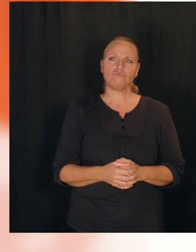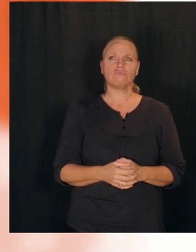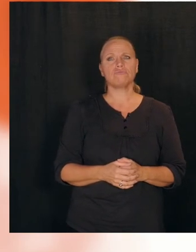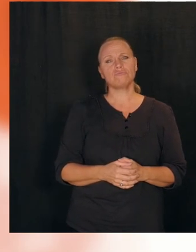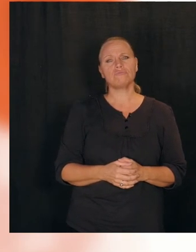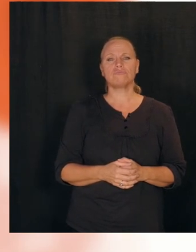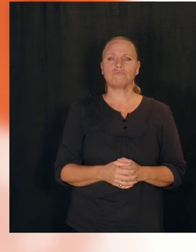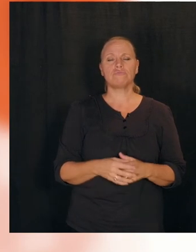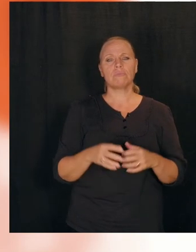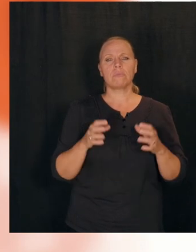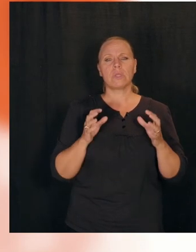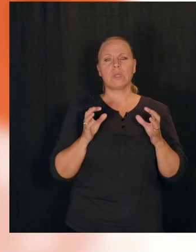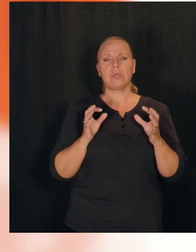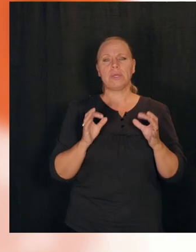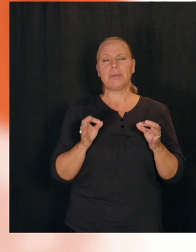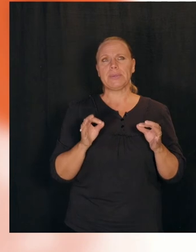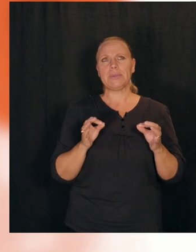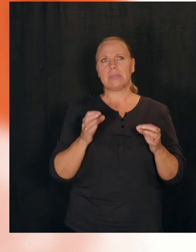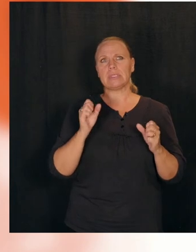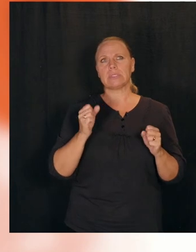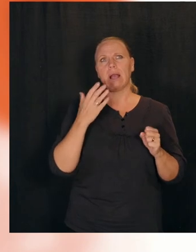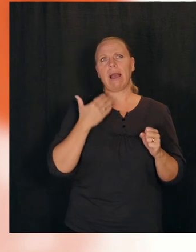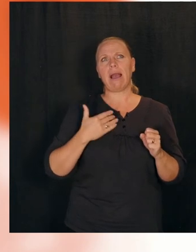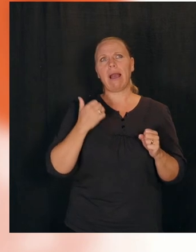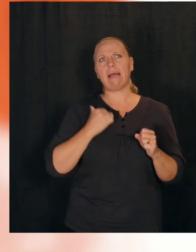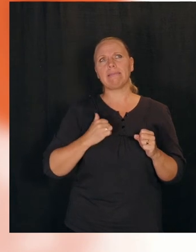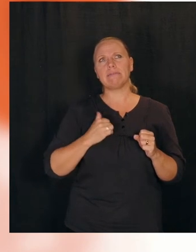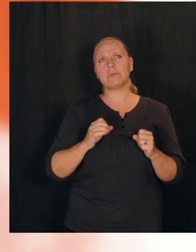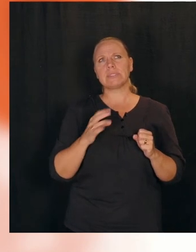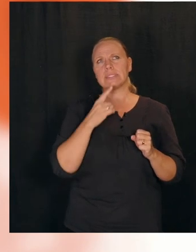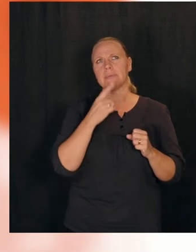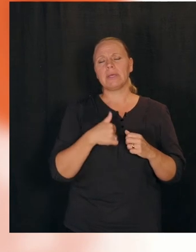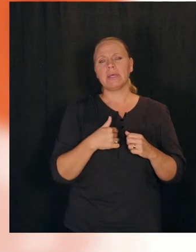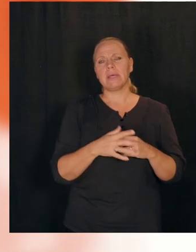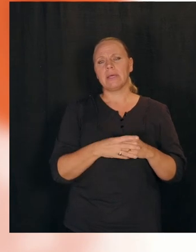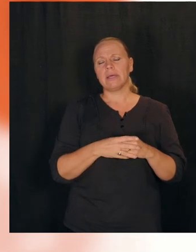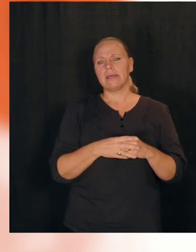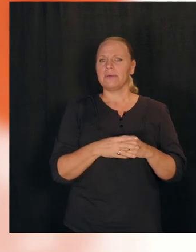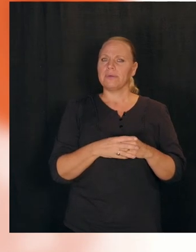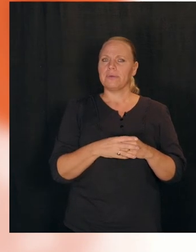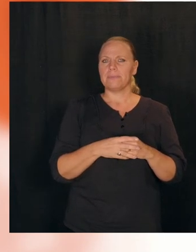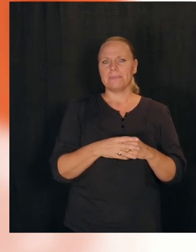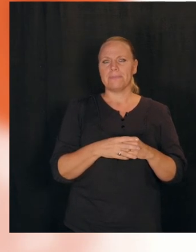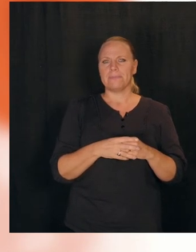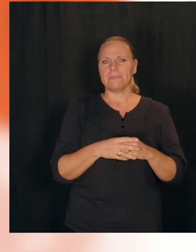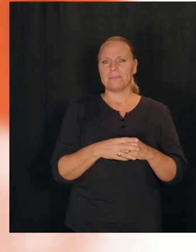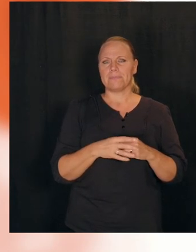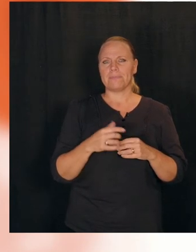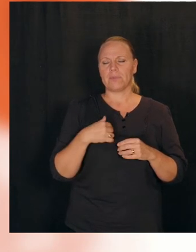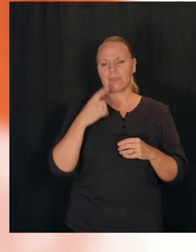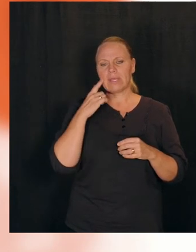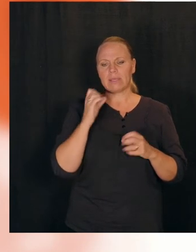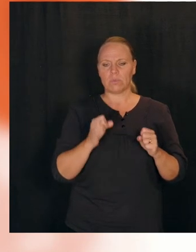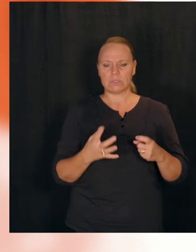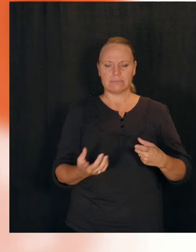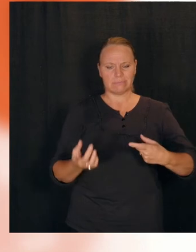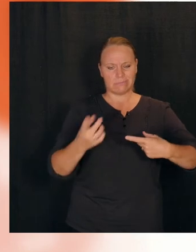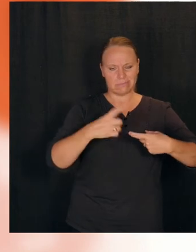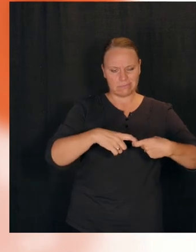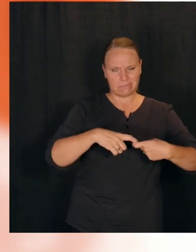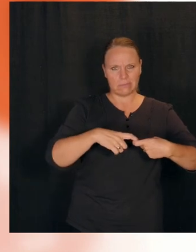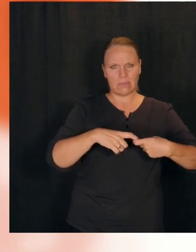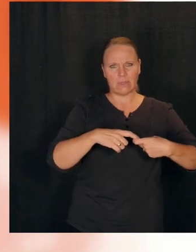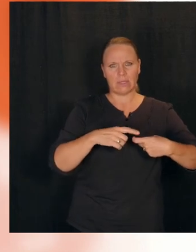hur det går att använda universell utformning. Jag skulle säga att det finns kopplat till det som växer fram